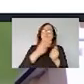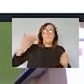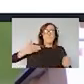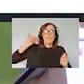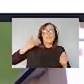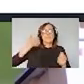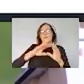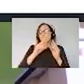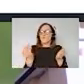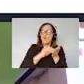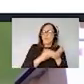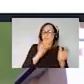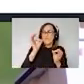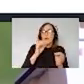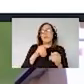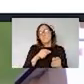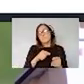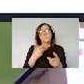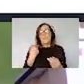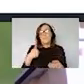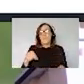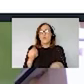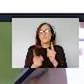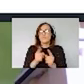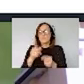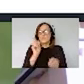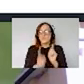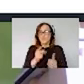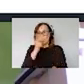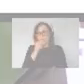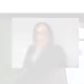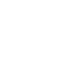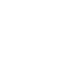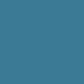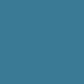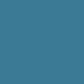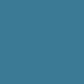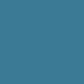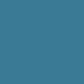dodatkowe rzeczy. No i mam nadzieję, że nie było za szybko, bo ja mam tendencję do szybkości. Przepraszam.